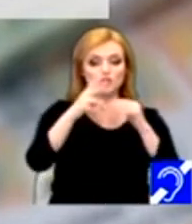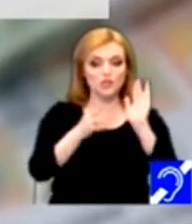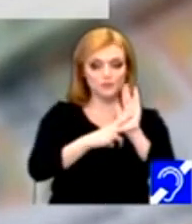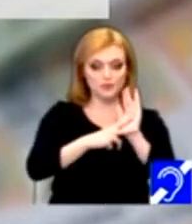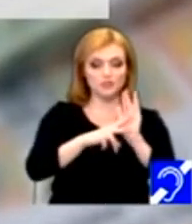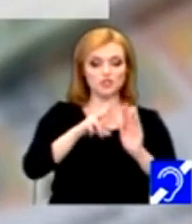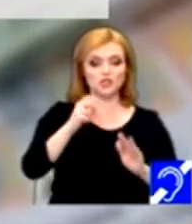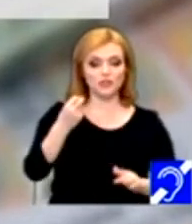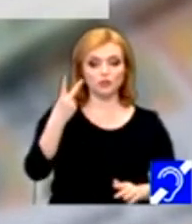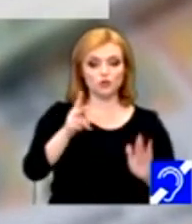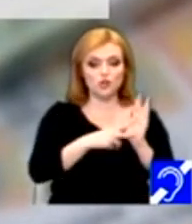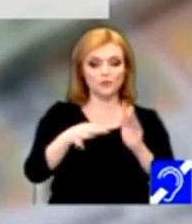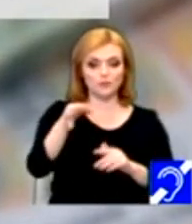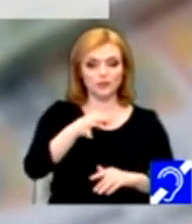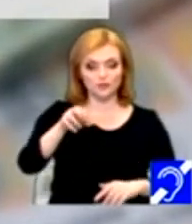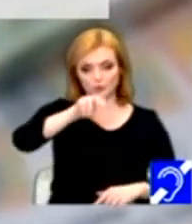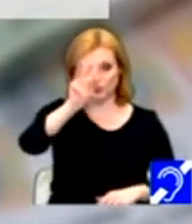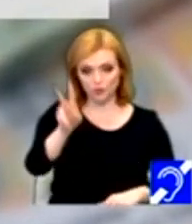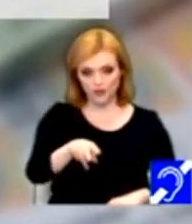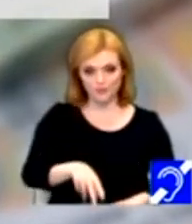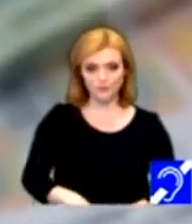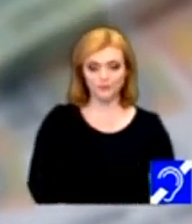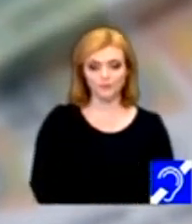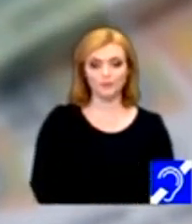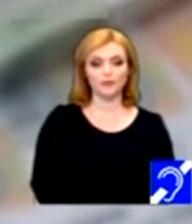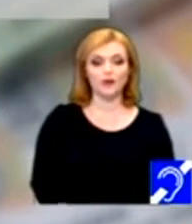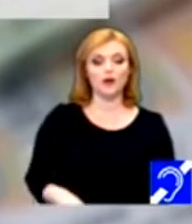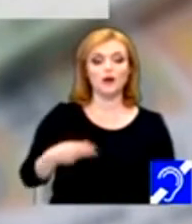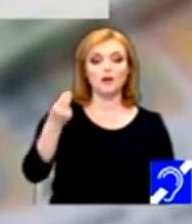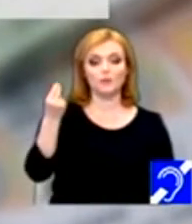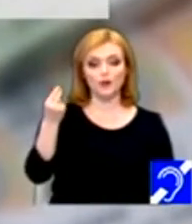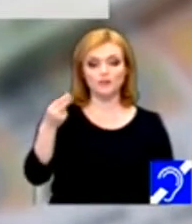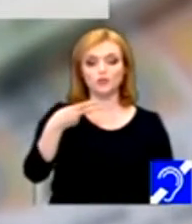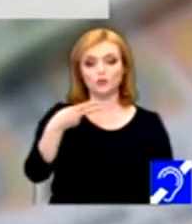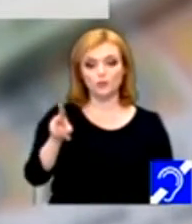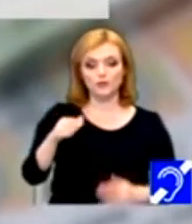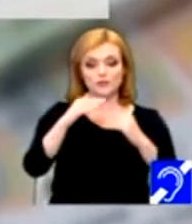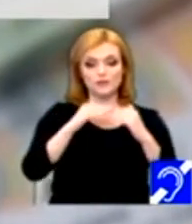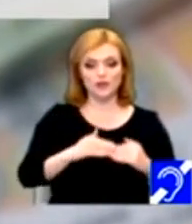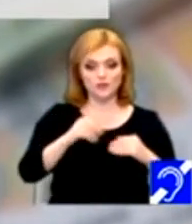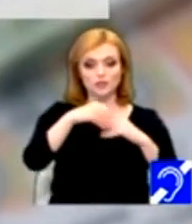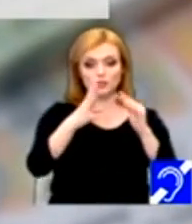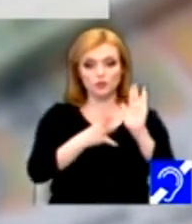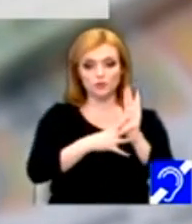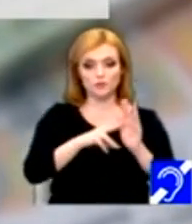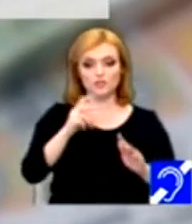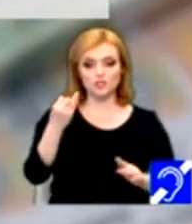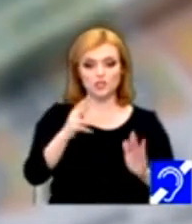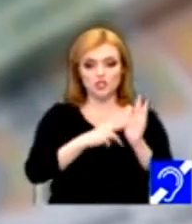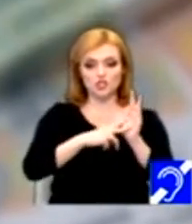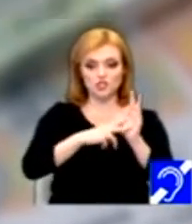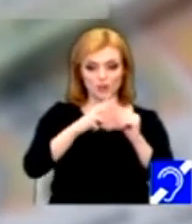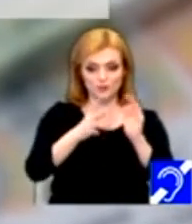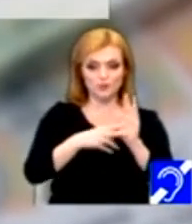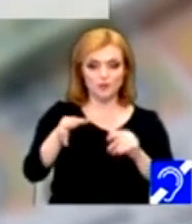lei și 27 de bani pentru un dolar american cu 2 bani mai mult. Valoarea monedei europene scade la 19 lei și 17